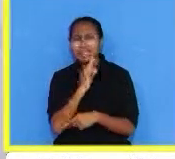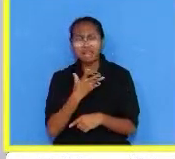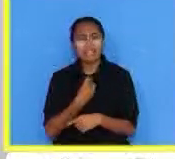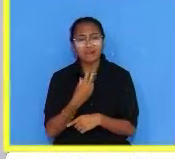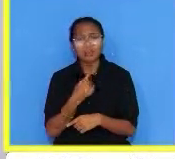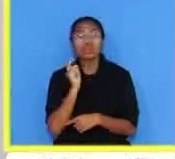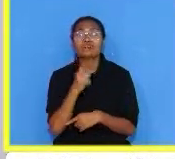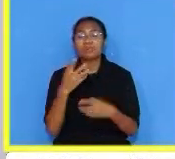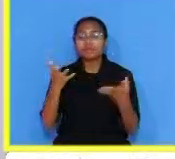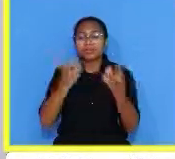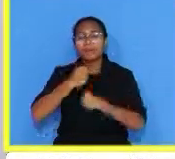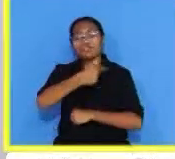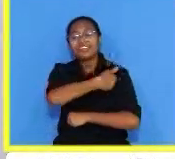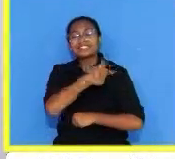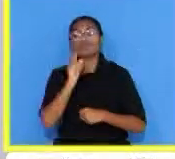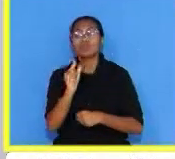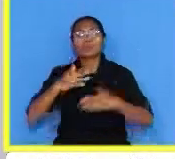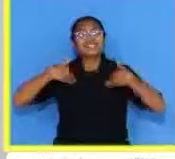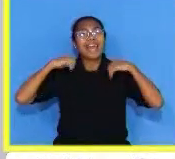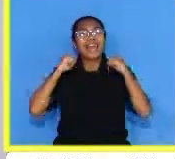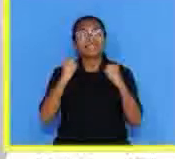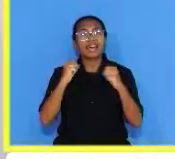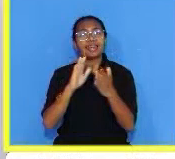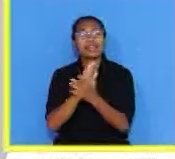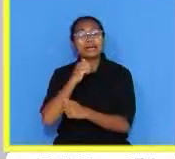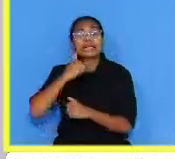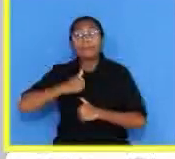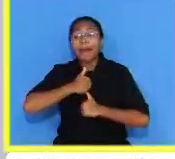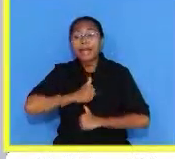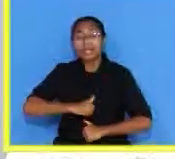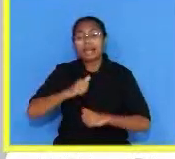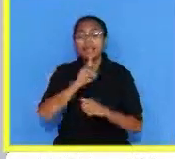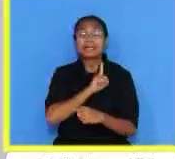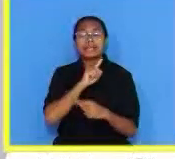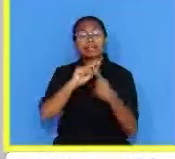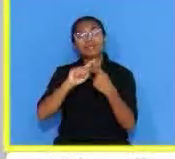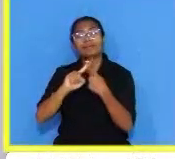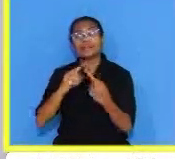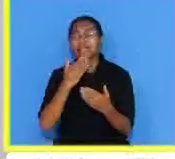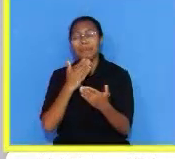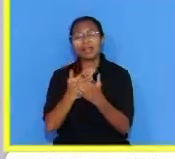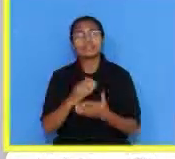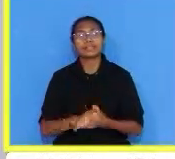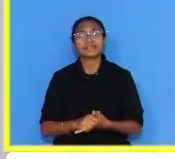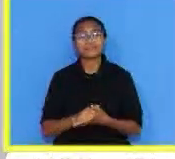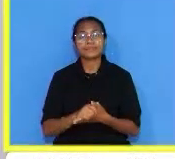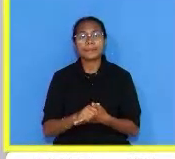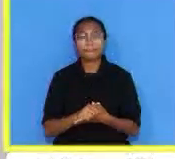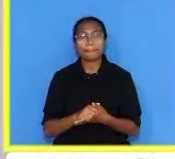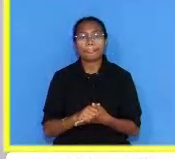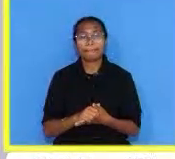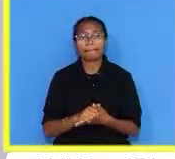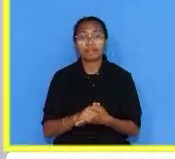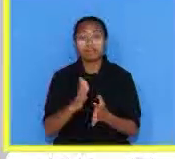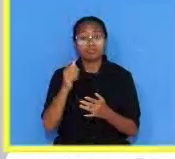mendapatkan vaksin untuk kesehatan dan kebaikan diri dari teman-teman. Terima kasih. Baik, terima kasih Kak Dina. Mungkin